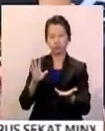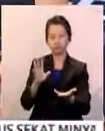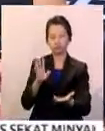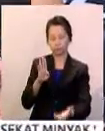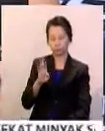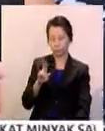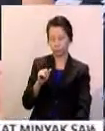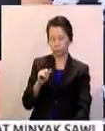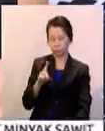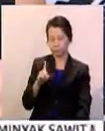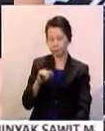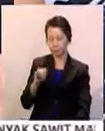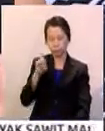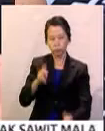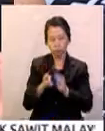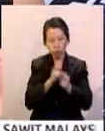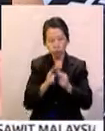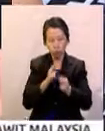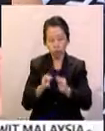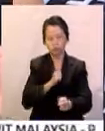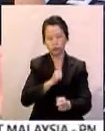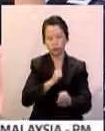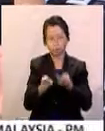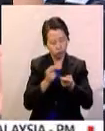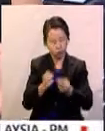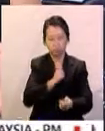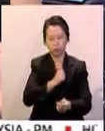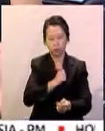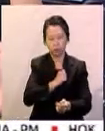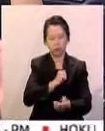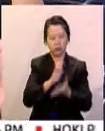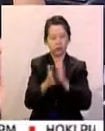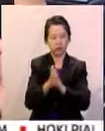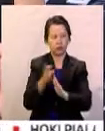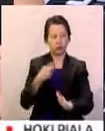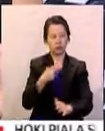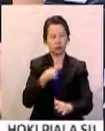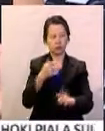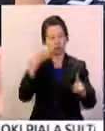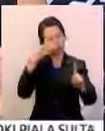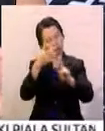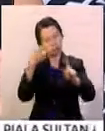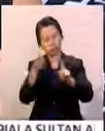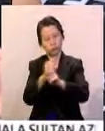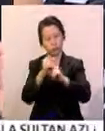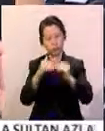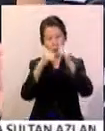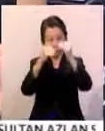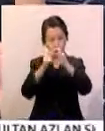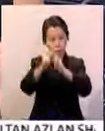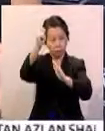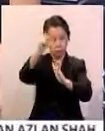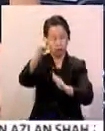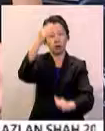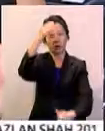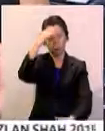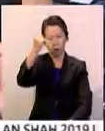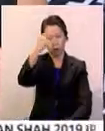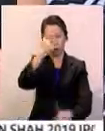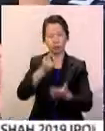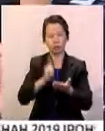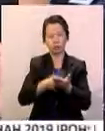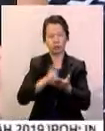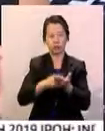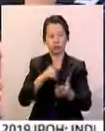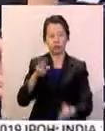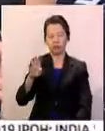sebenarnya kena usaha sendiri. Kena usaha sendiri supaya kita mencapai satu tahap yang lebih tinggi. Sebab apa? Kadang-kadang